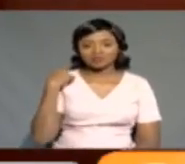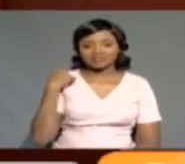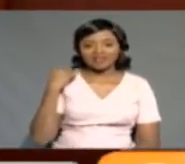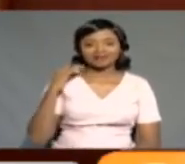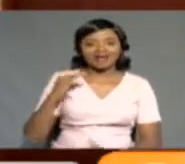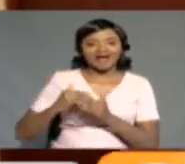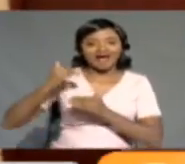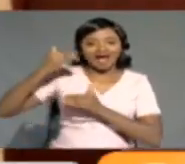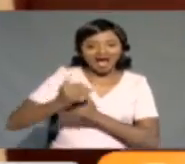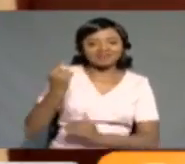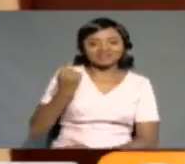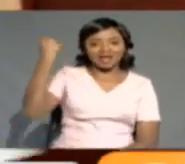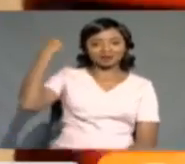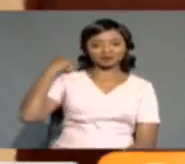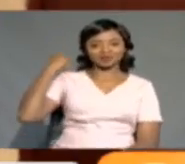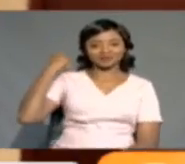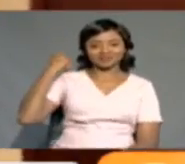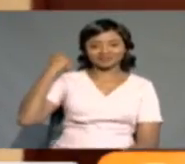juzi.